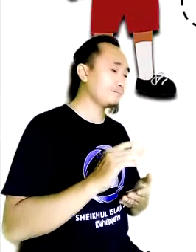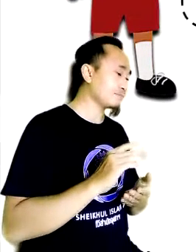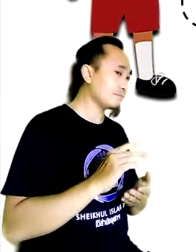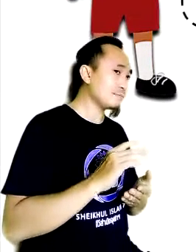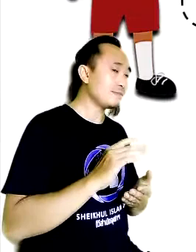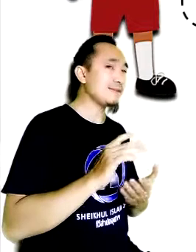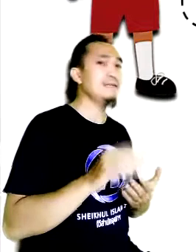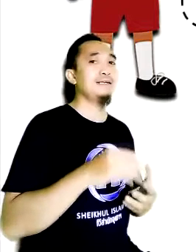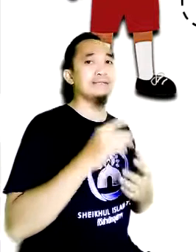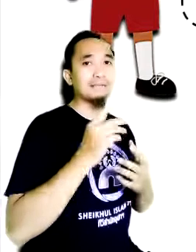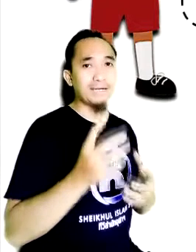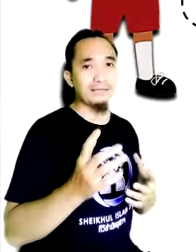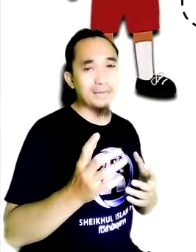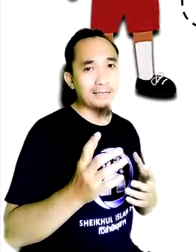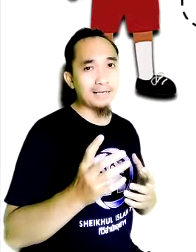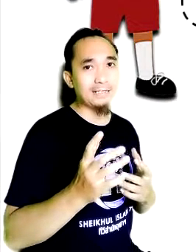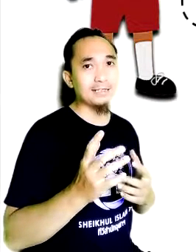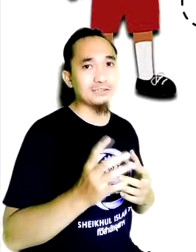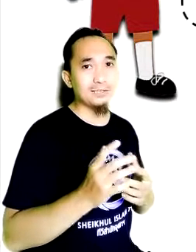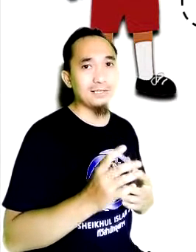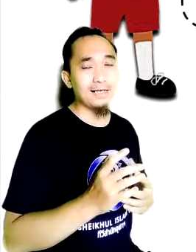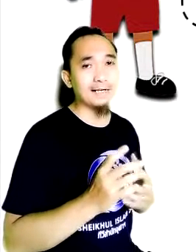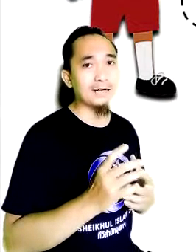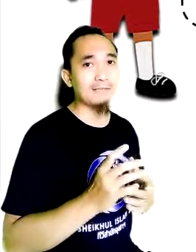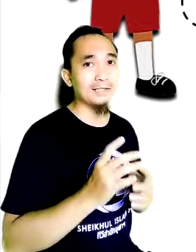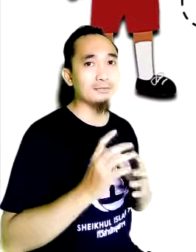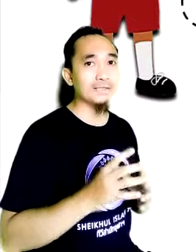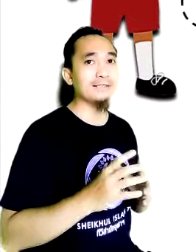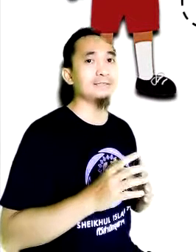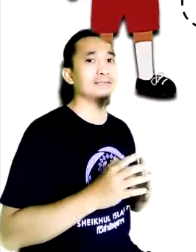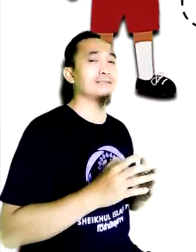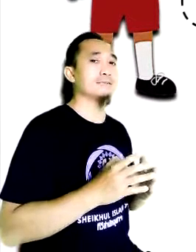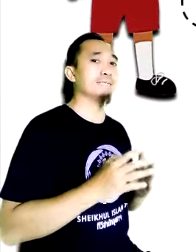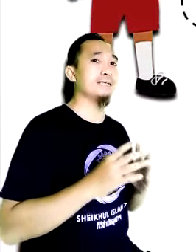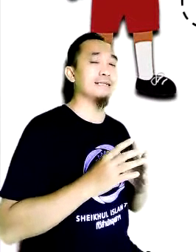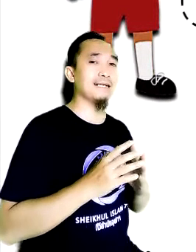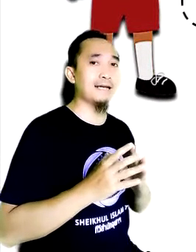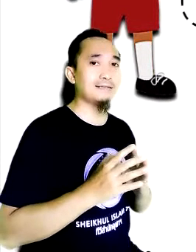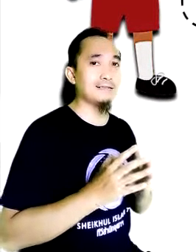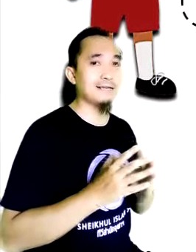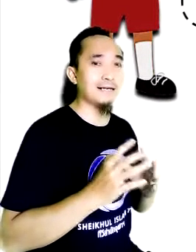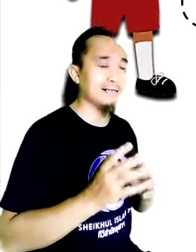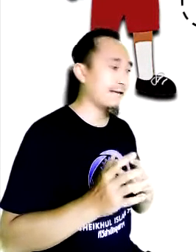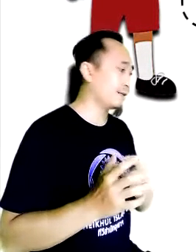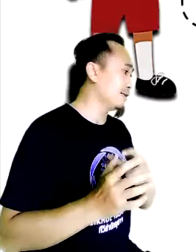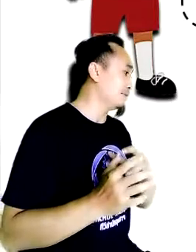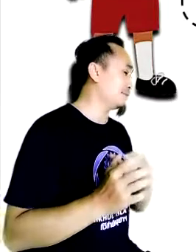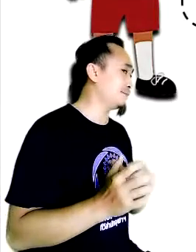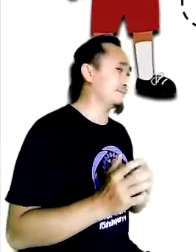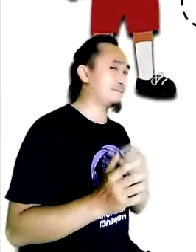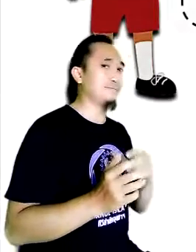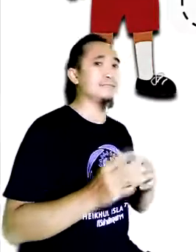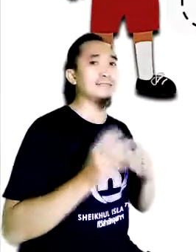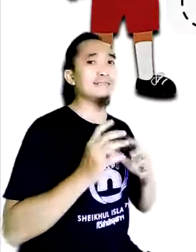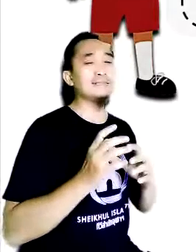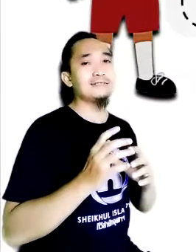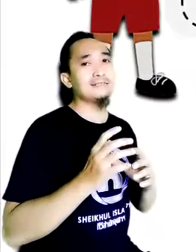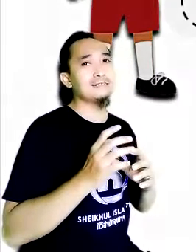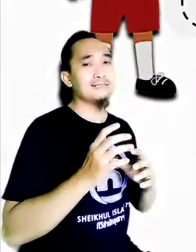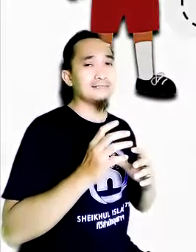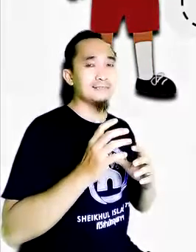8. Dan pekan depan kalian insya Allah akan mengikuti penilaian harian.